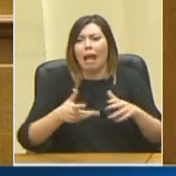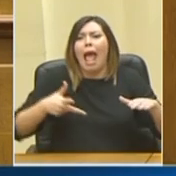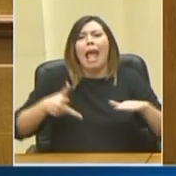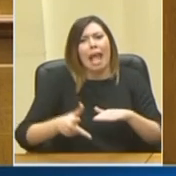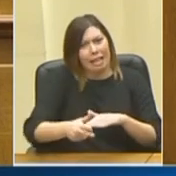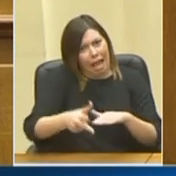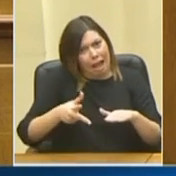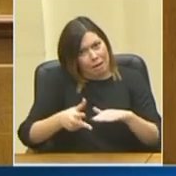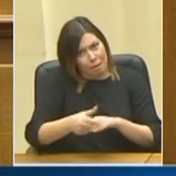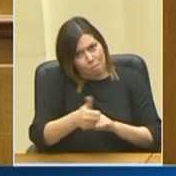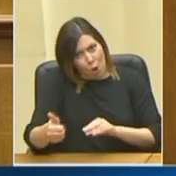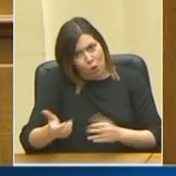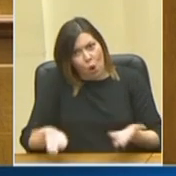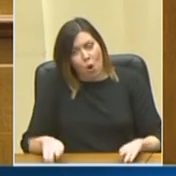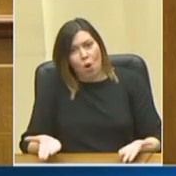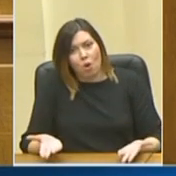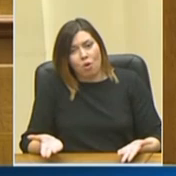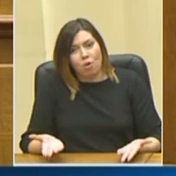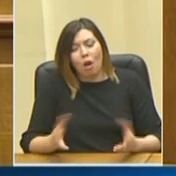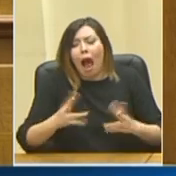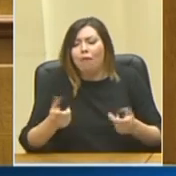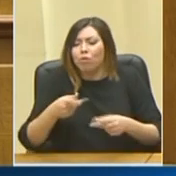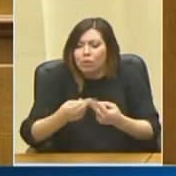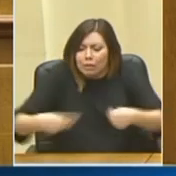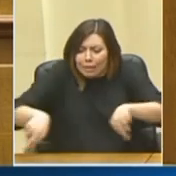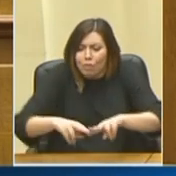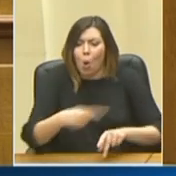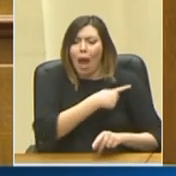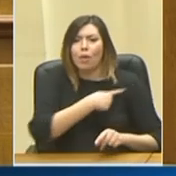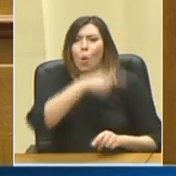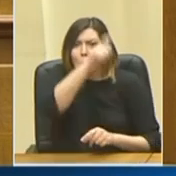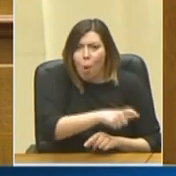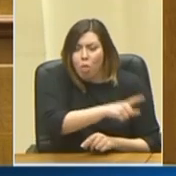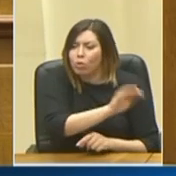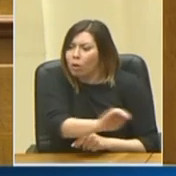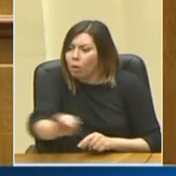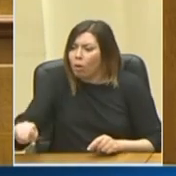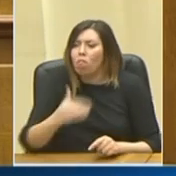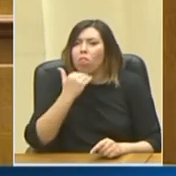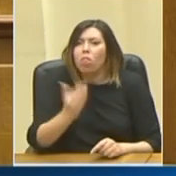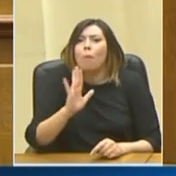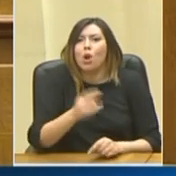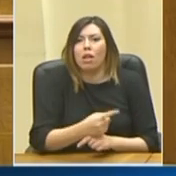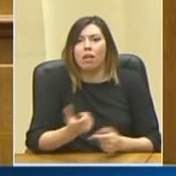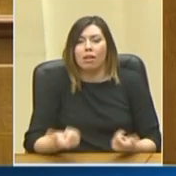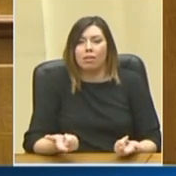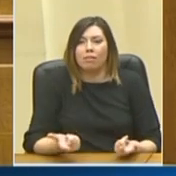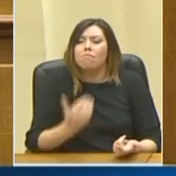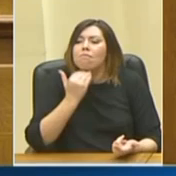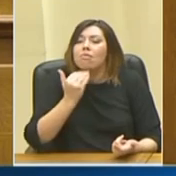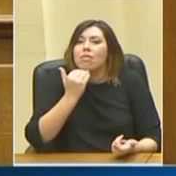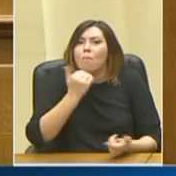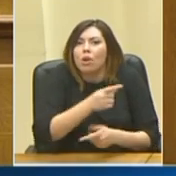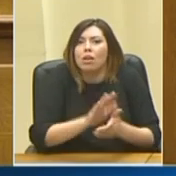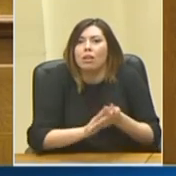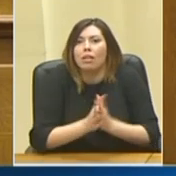καταλαβαίνω. Αφού σύνοδο Συμβούλιο Αρχηγών δεν μπορεί να συγκαλέσει. Δεν μπορεί να συγκαλέσει, είναι